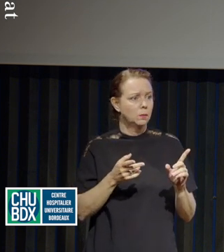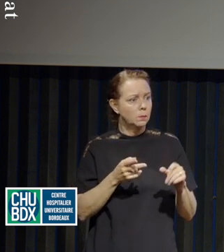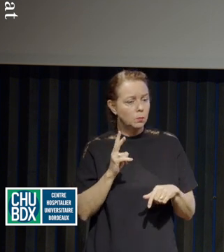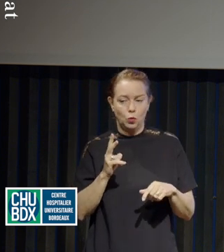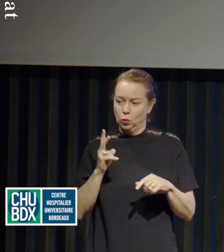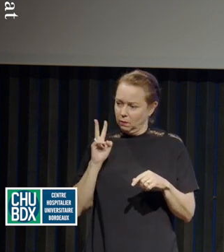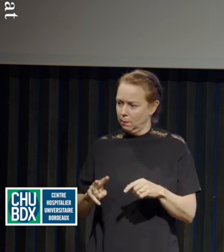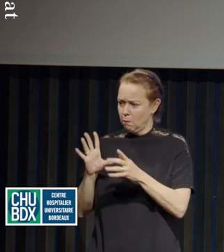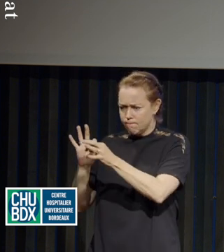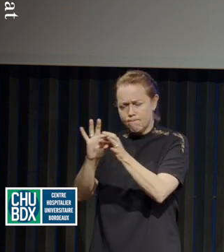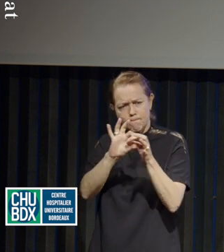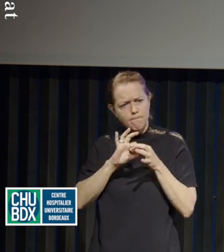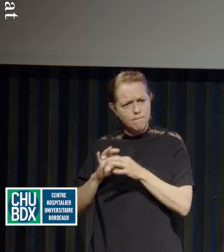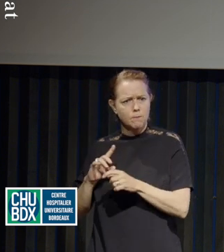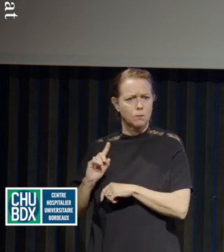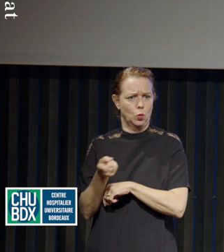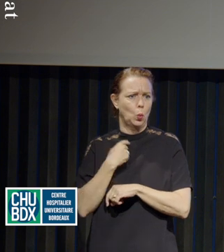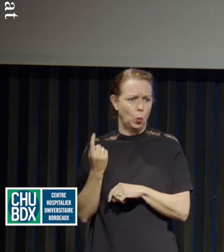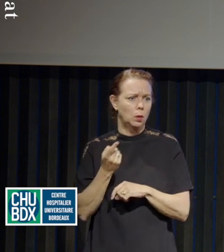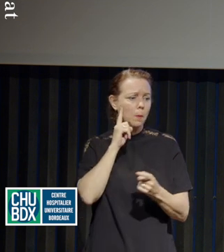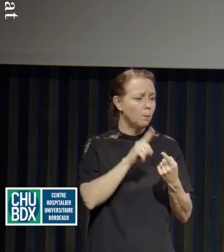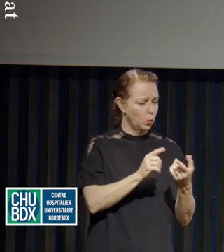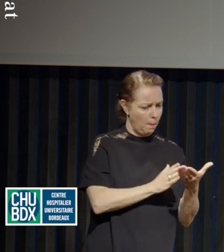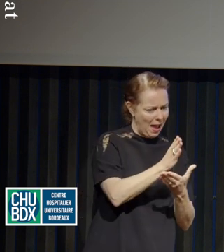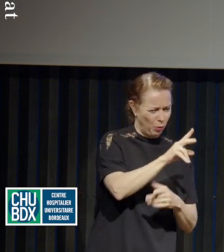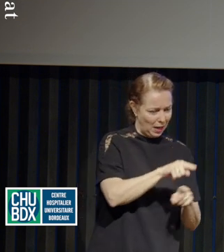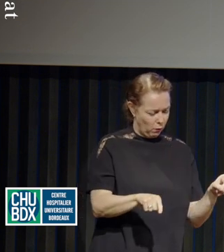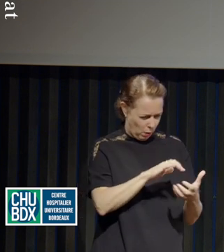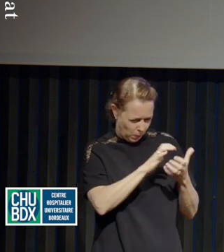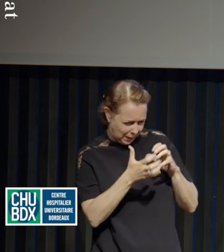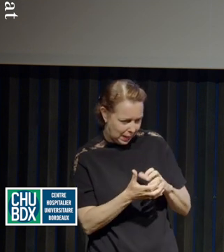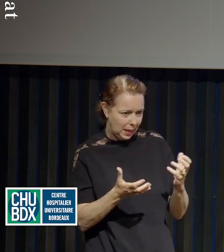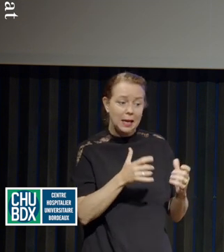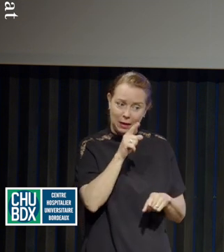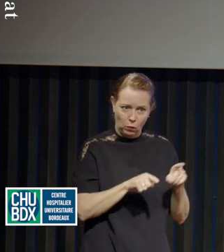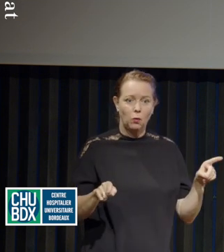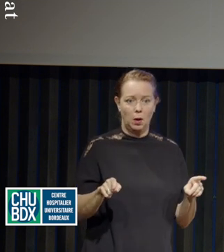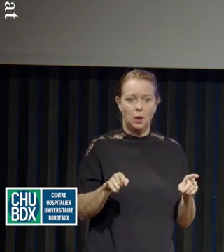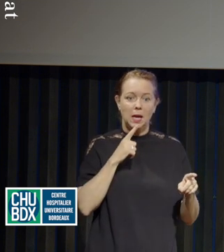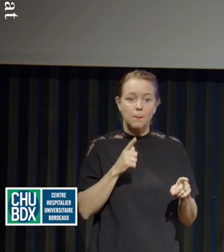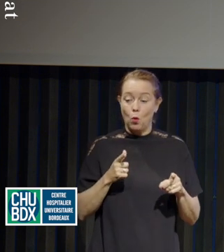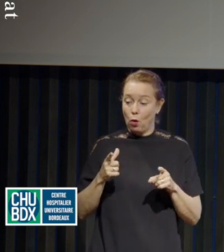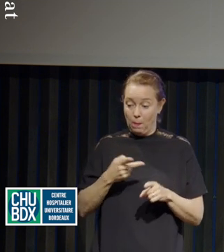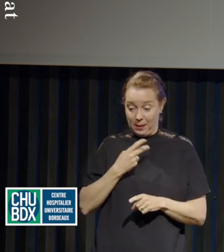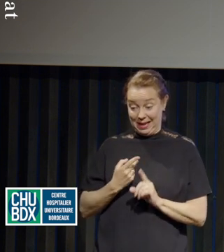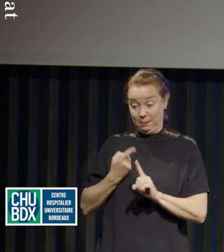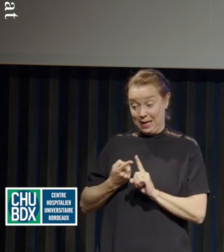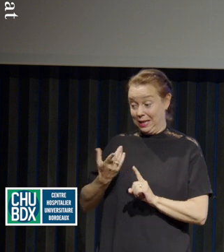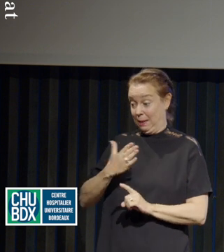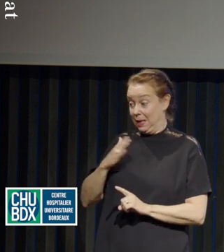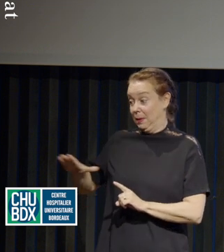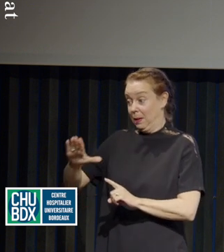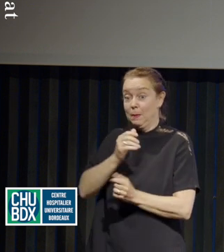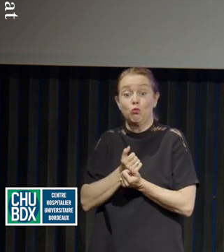bien coordonnées pour des parcours qui peuvent être complexes et qui peuvent toucher finalement différentes disciplines médicales. Et puis,